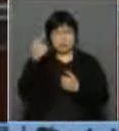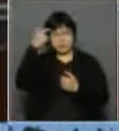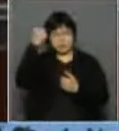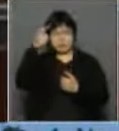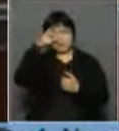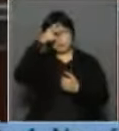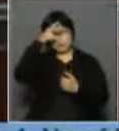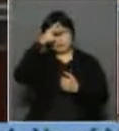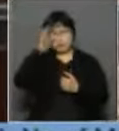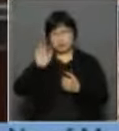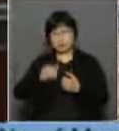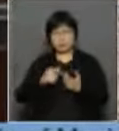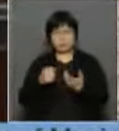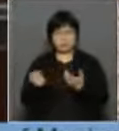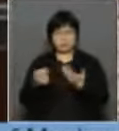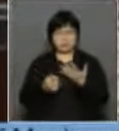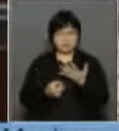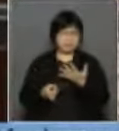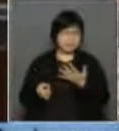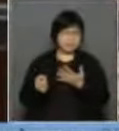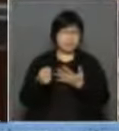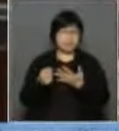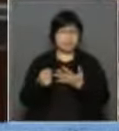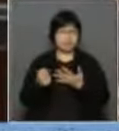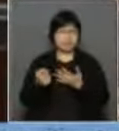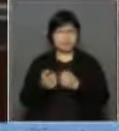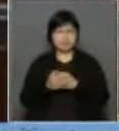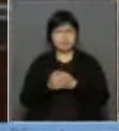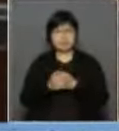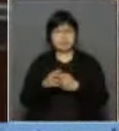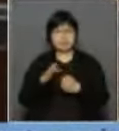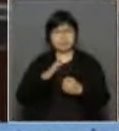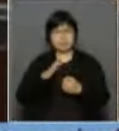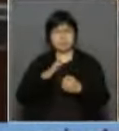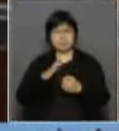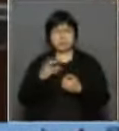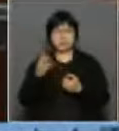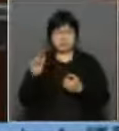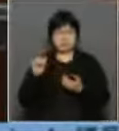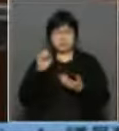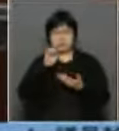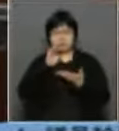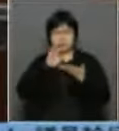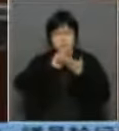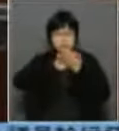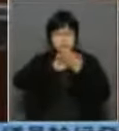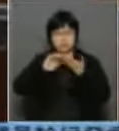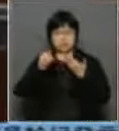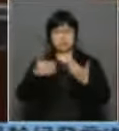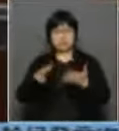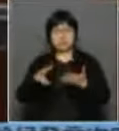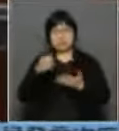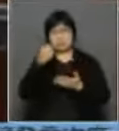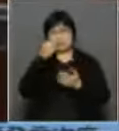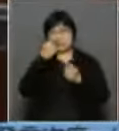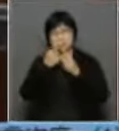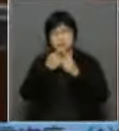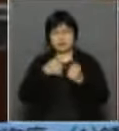政府能夠進一步將情況可以講清楚，讓市民釋